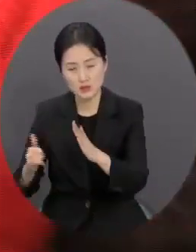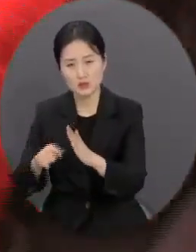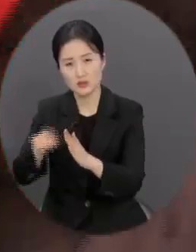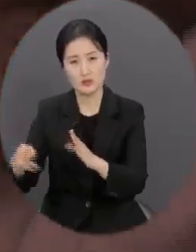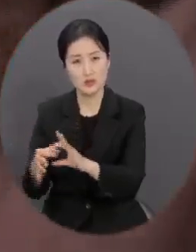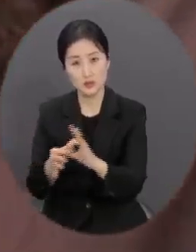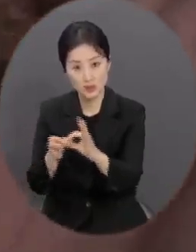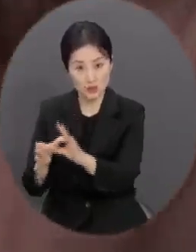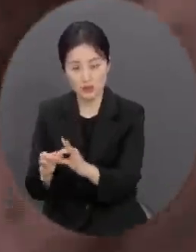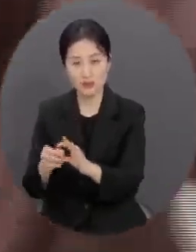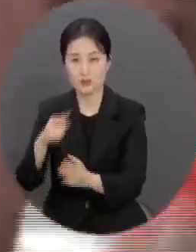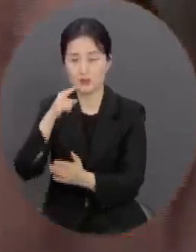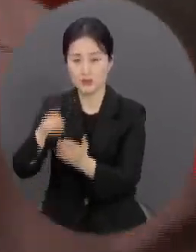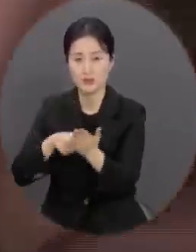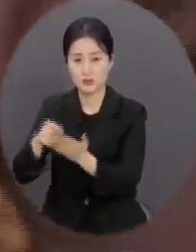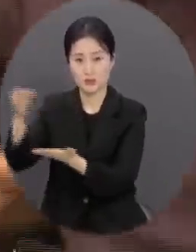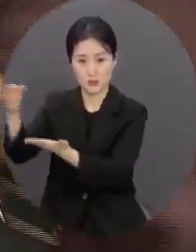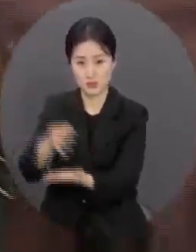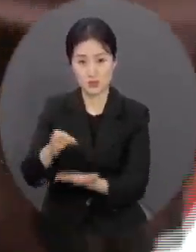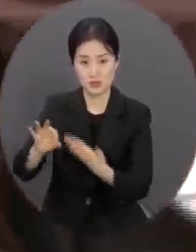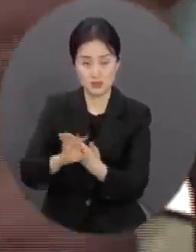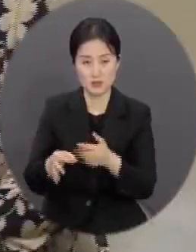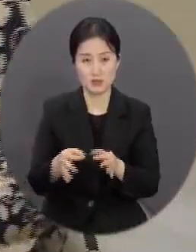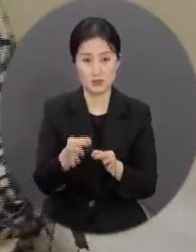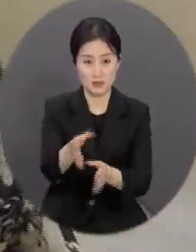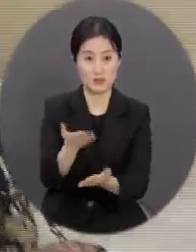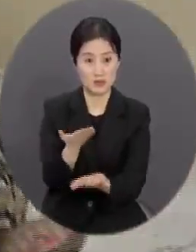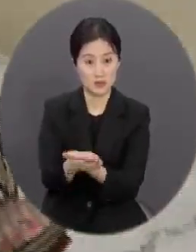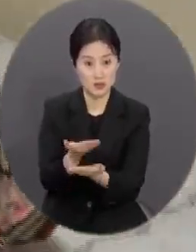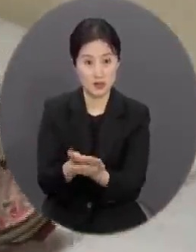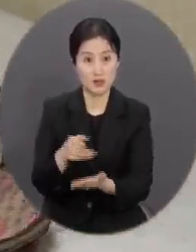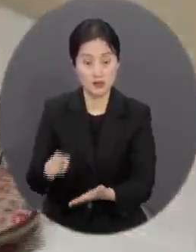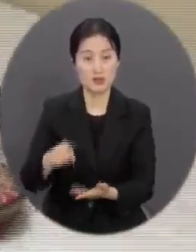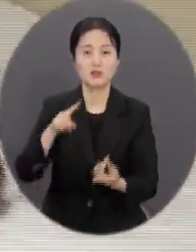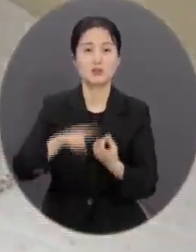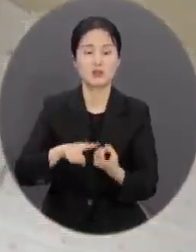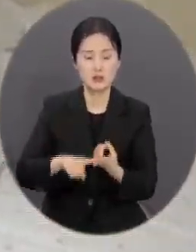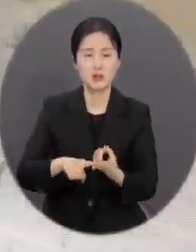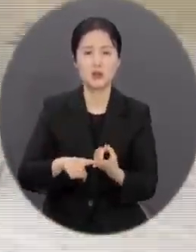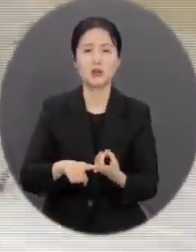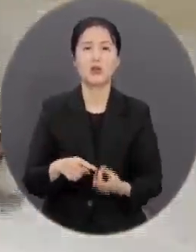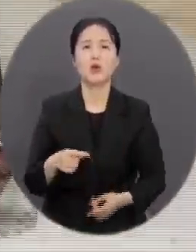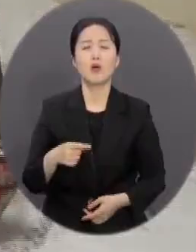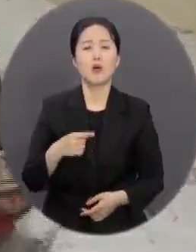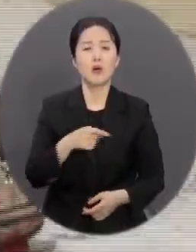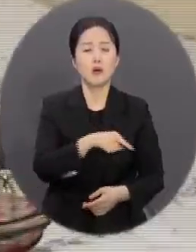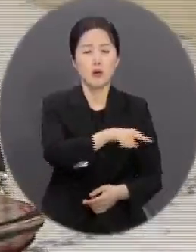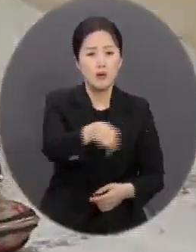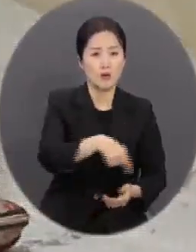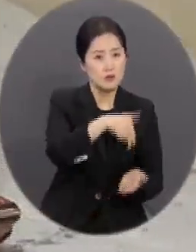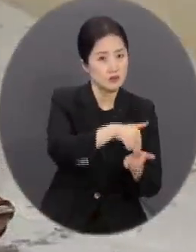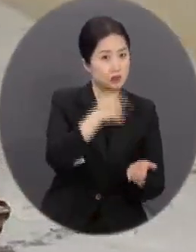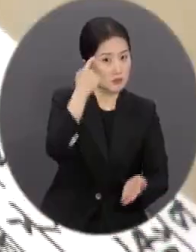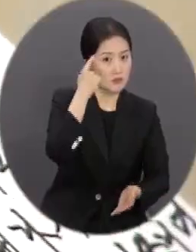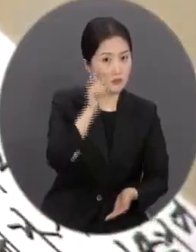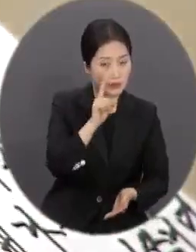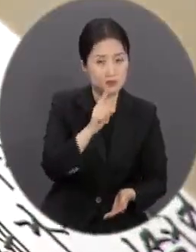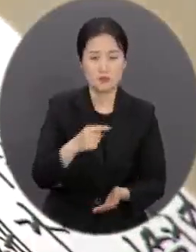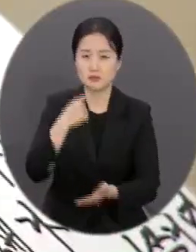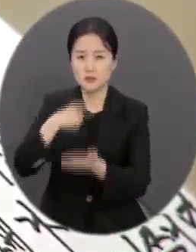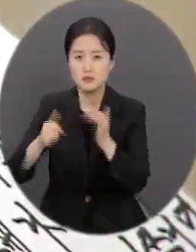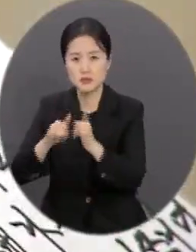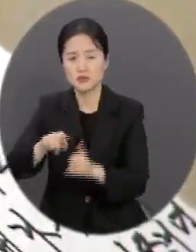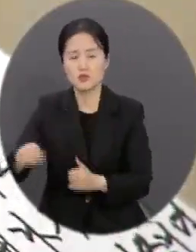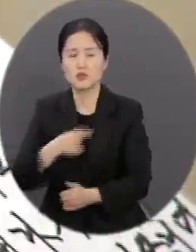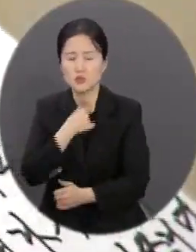요청하는 것은 앞뒤가 맞지 않다는 지적에 대해서도 제3자 변제안을 수용하는 것은 피해자와 유족들의 권리이며